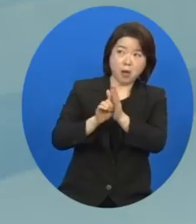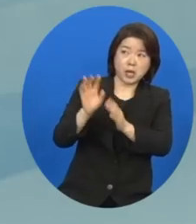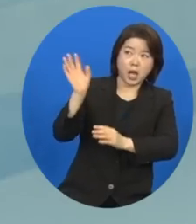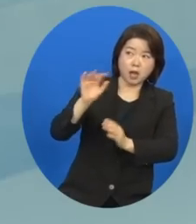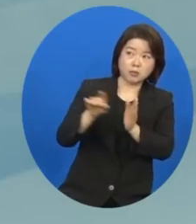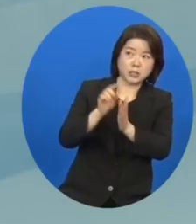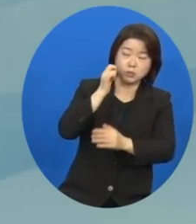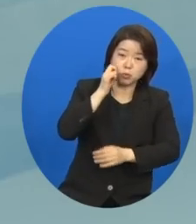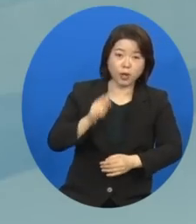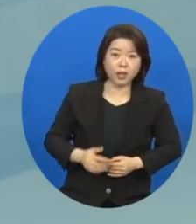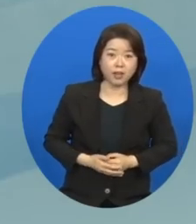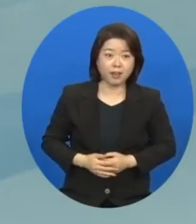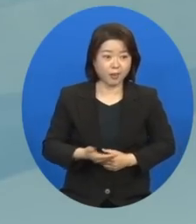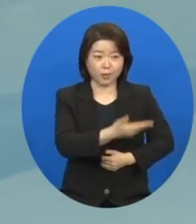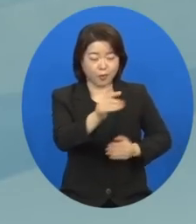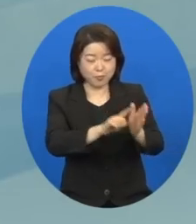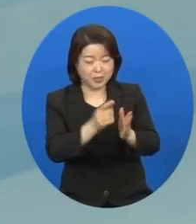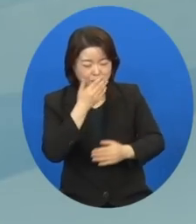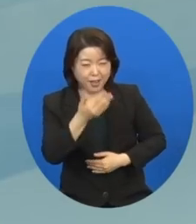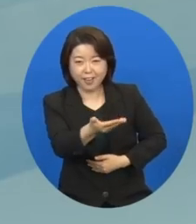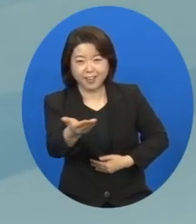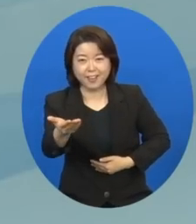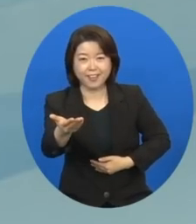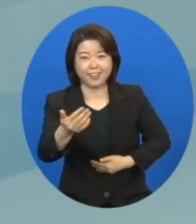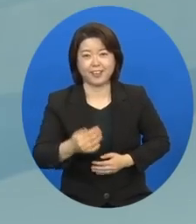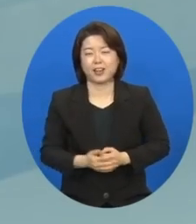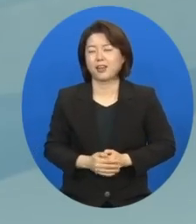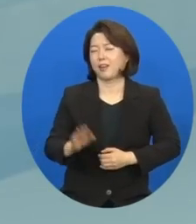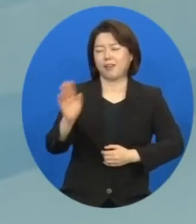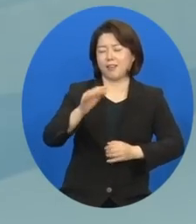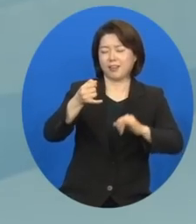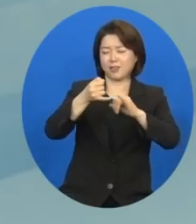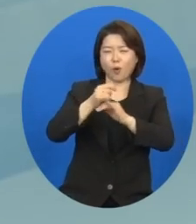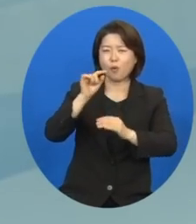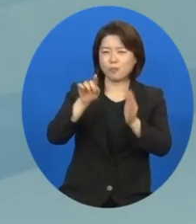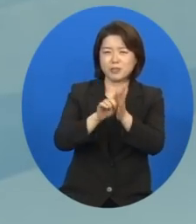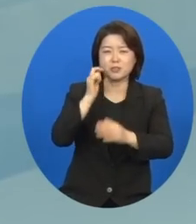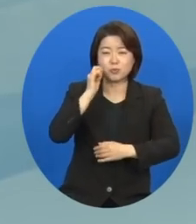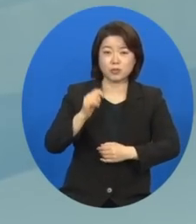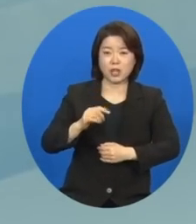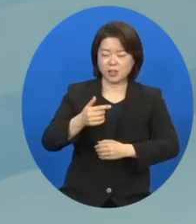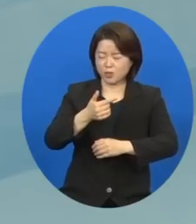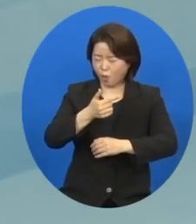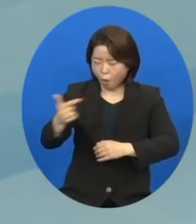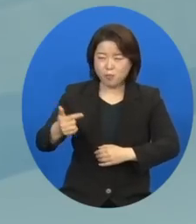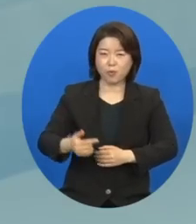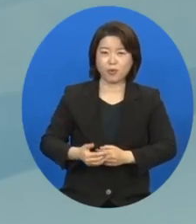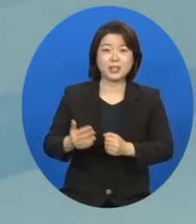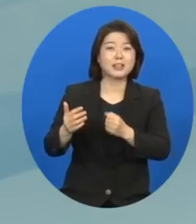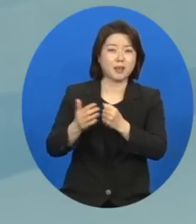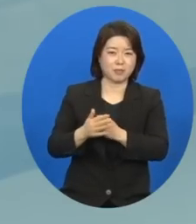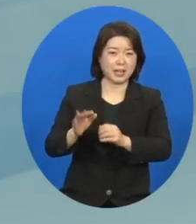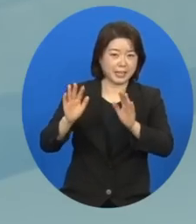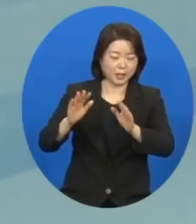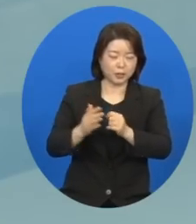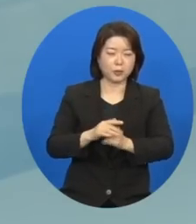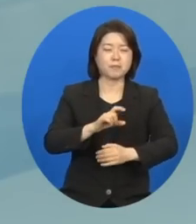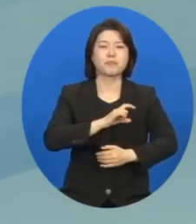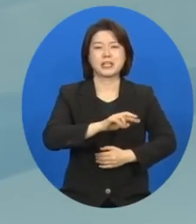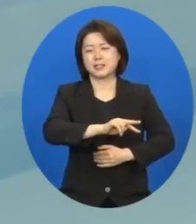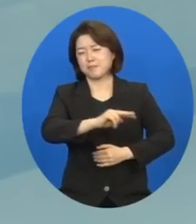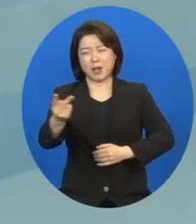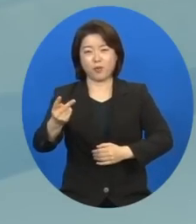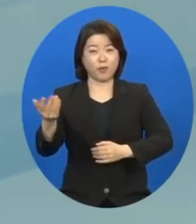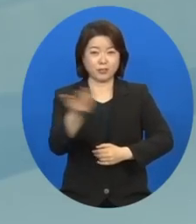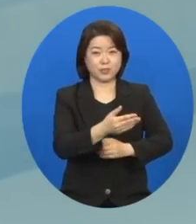있는 거잖아요. 여러분 같은 믿어지시겠습니까? 이 약속이? 안 믿어지죠. 너무 크니까. 그래서 이번에는 아예 이름을